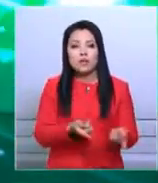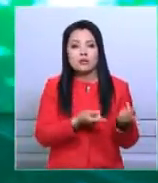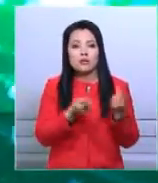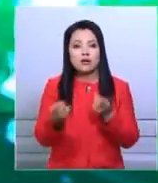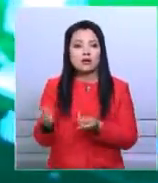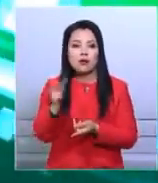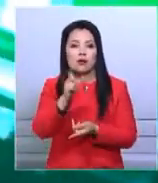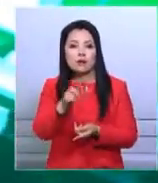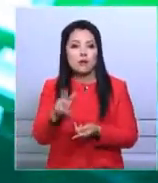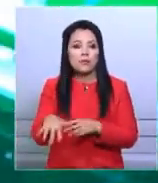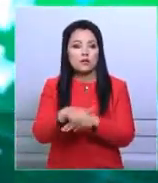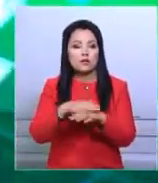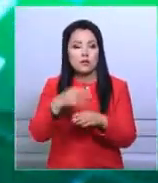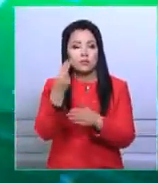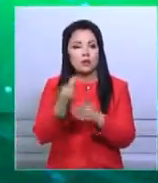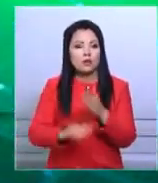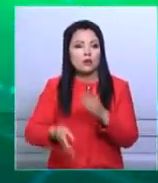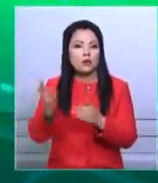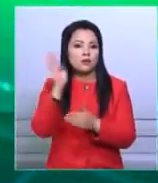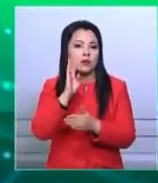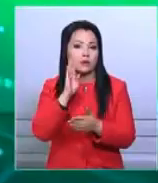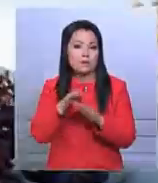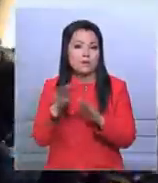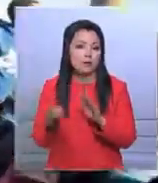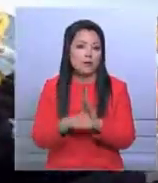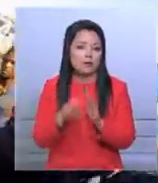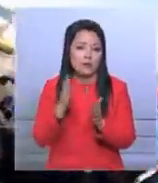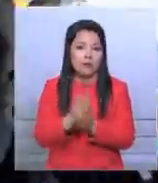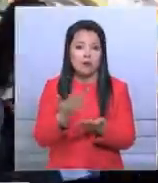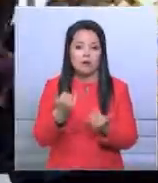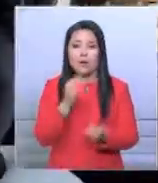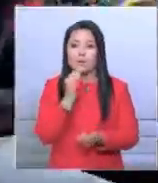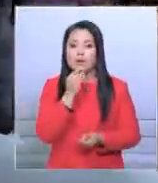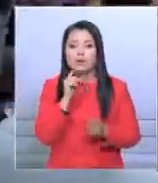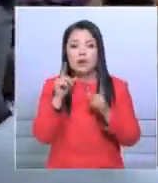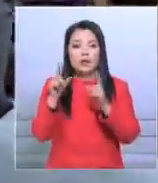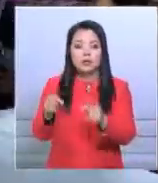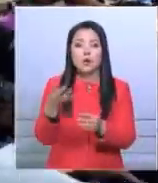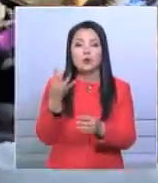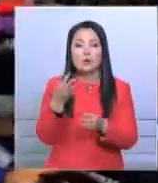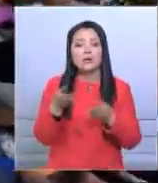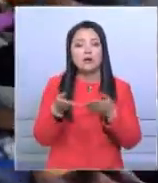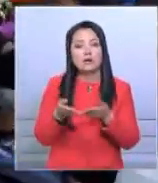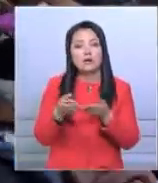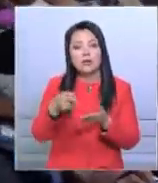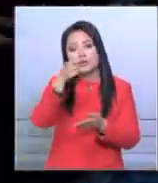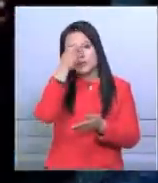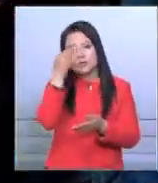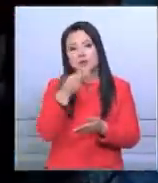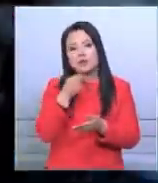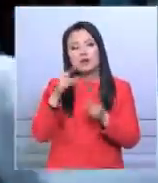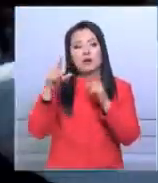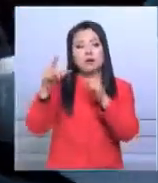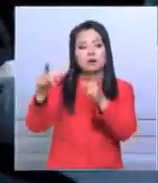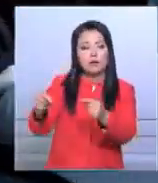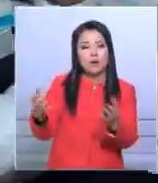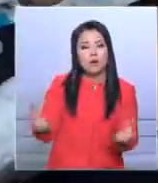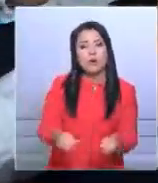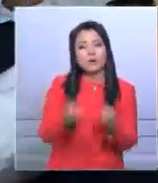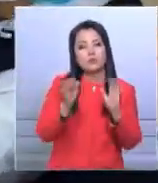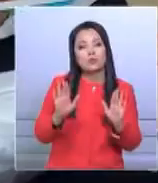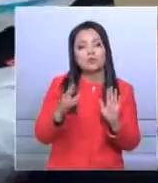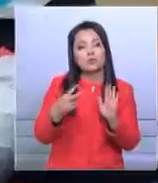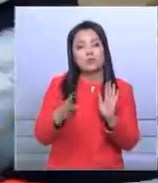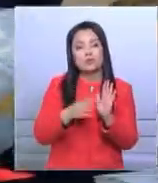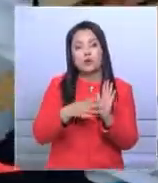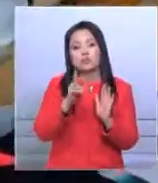суға кетті. Марқұмдардың дені Сомали азаматтары. Мысырдан шыққан олар 4 қайықпен Италияға бет алған. Құтқарушылар тек 29